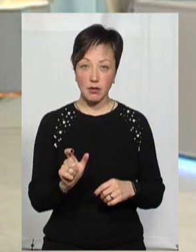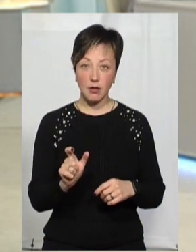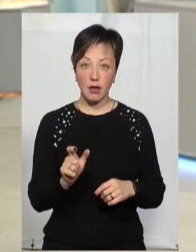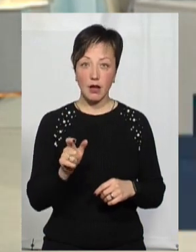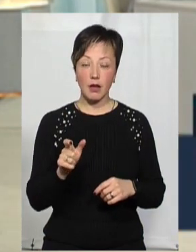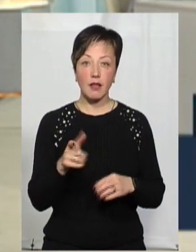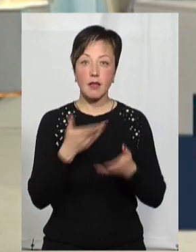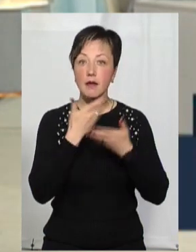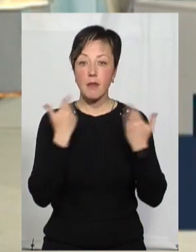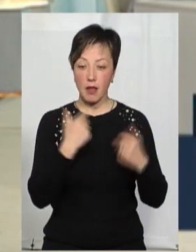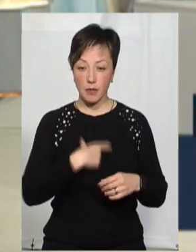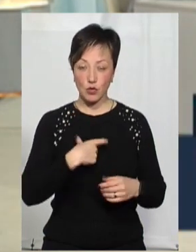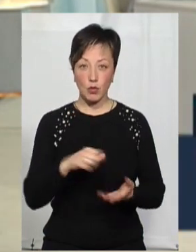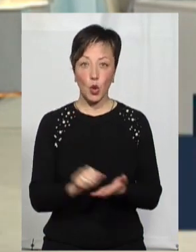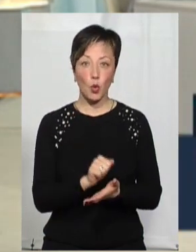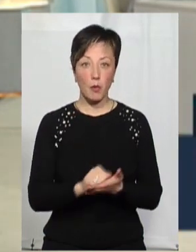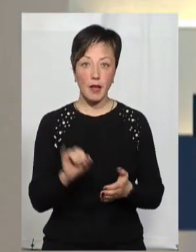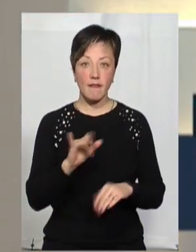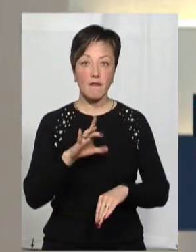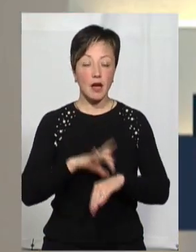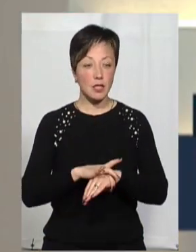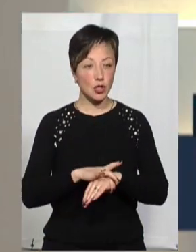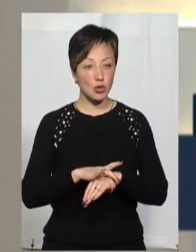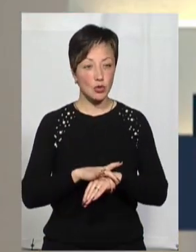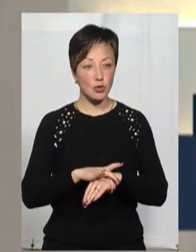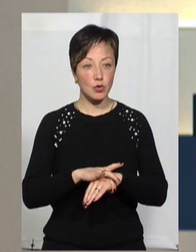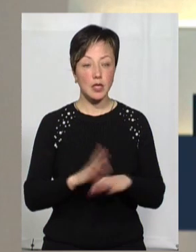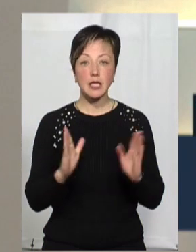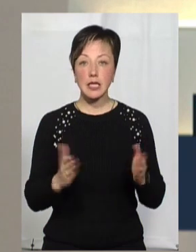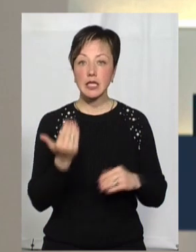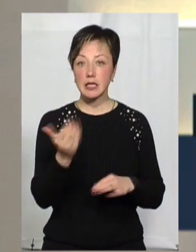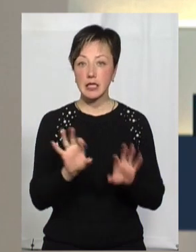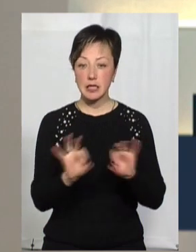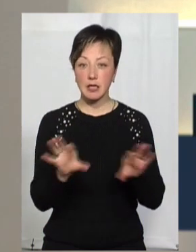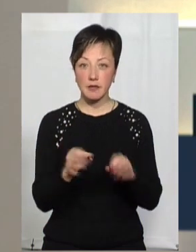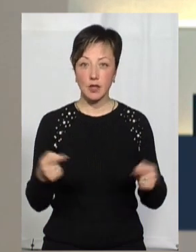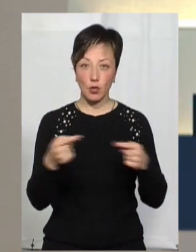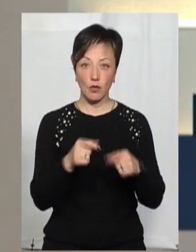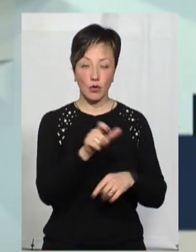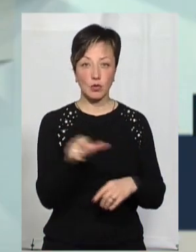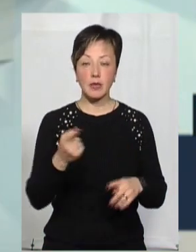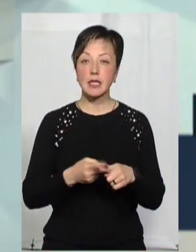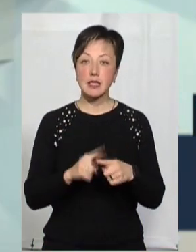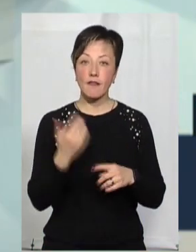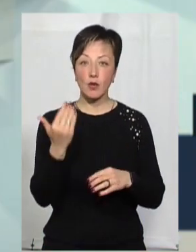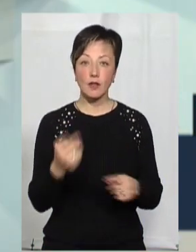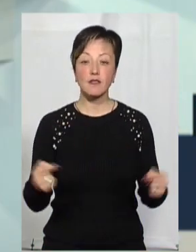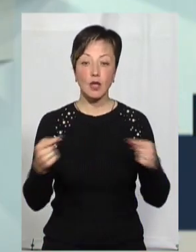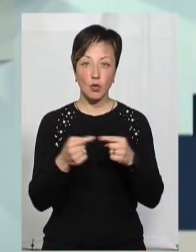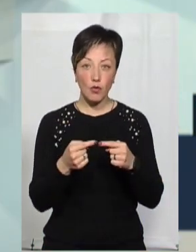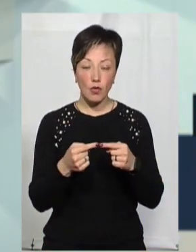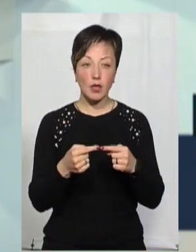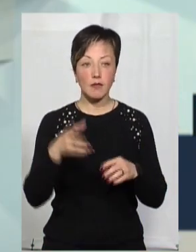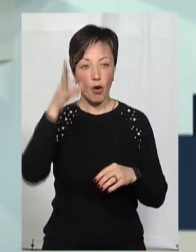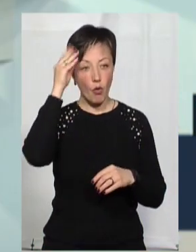там на Прибузькій, вона не мала при собі документів і так. фактично тільки з її слів встановлювали. Це вони встановлювали з її